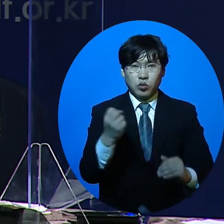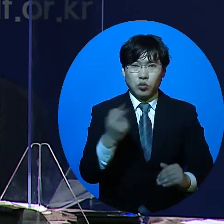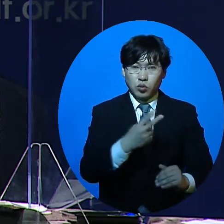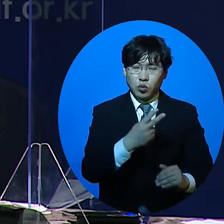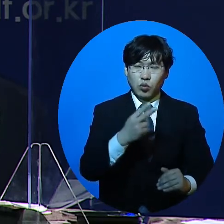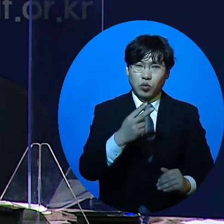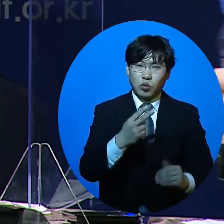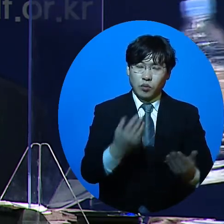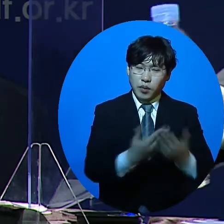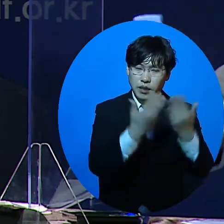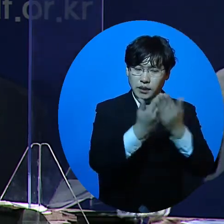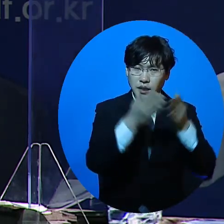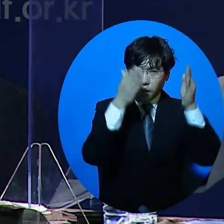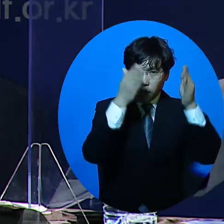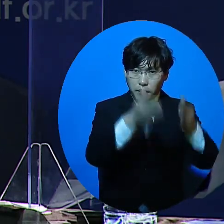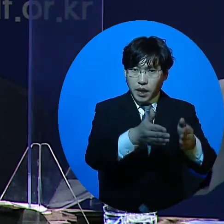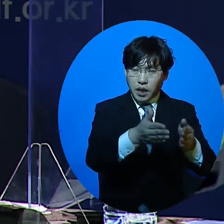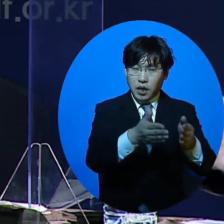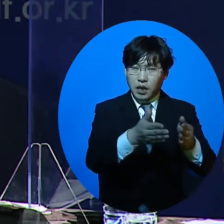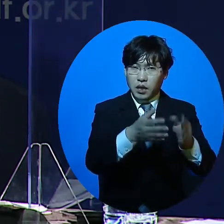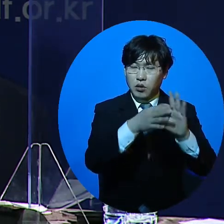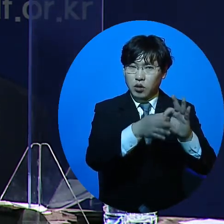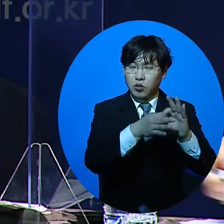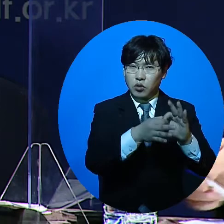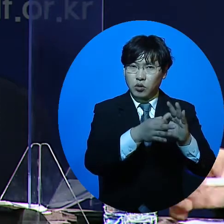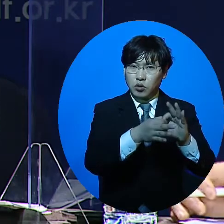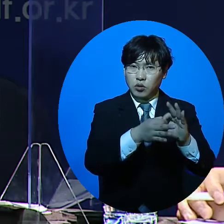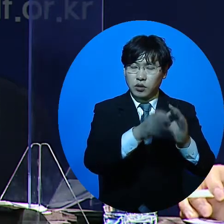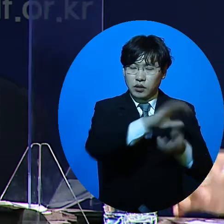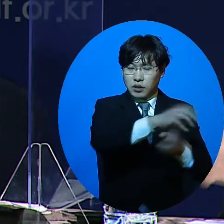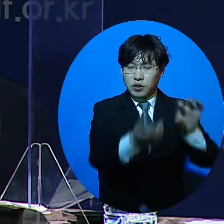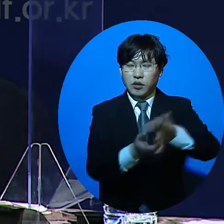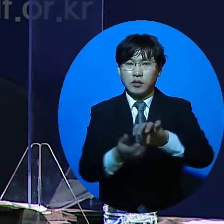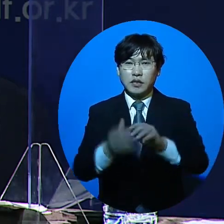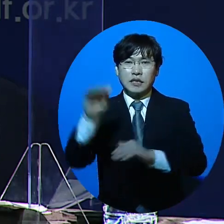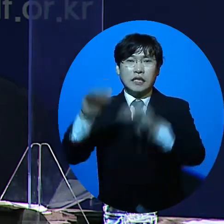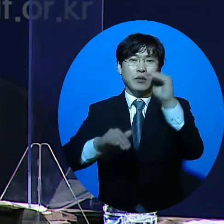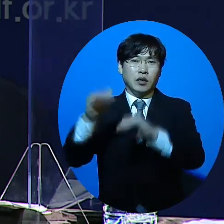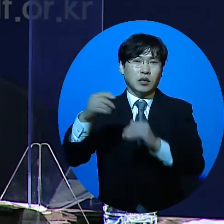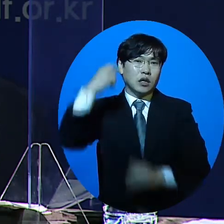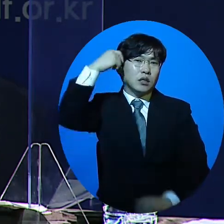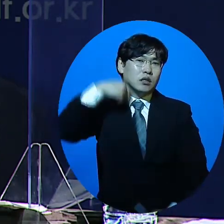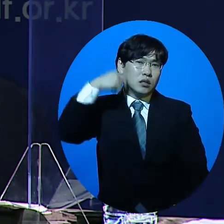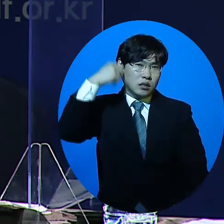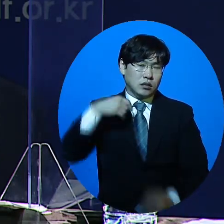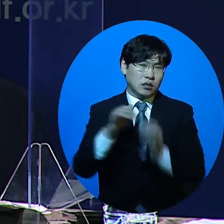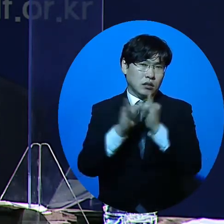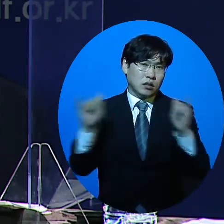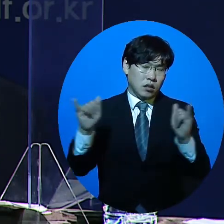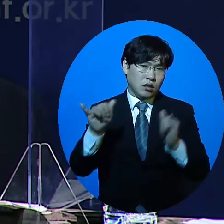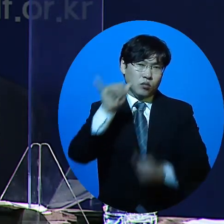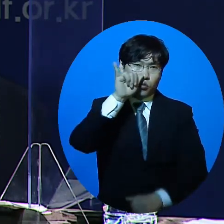여러 가지 발전 방향에 대해서 역차별로 생각하시는 분들도